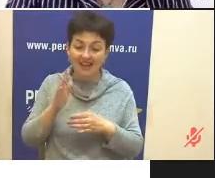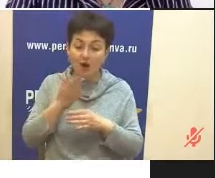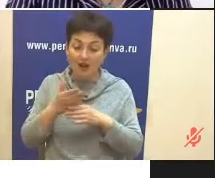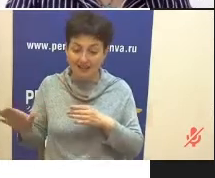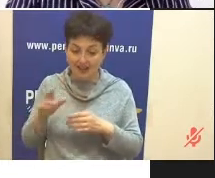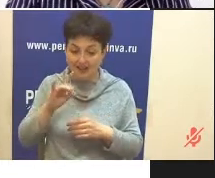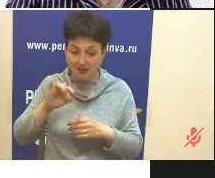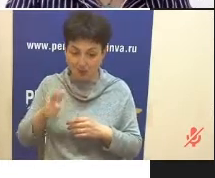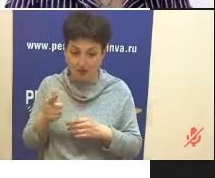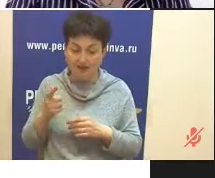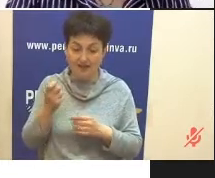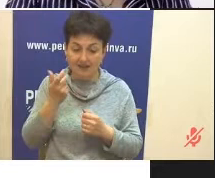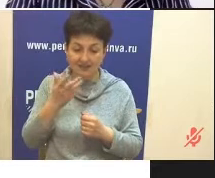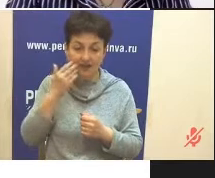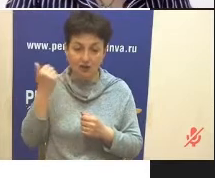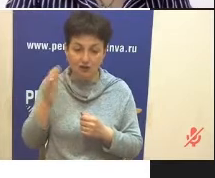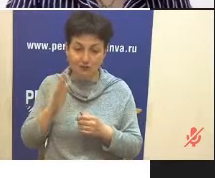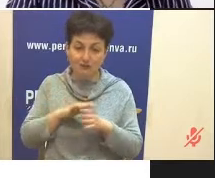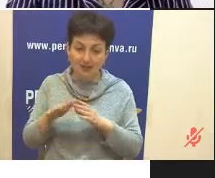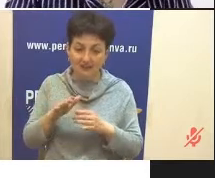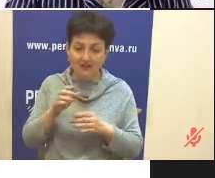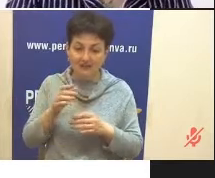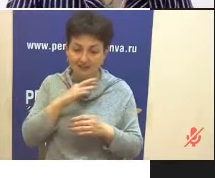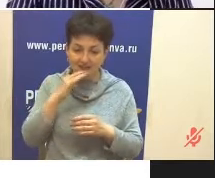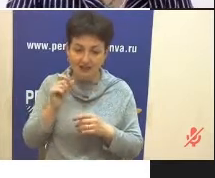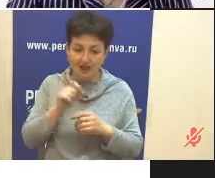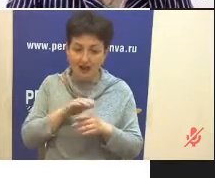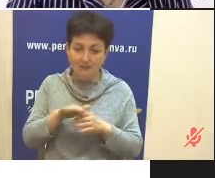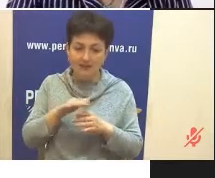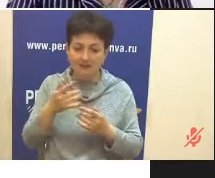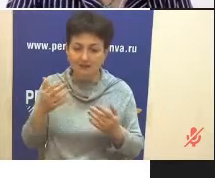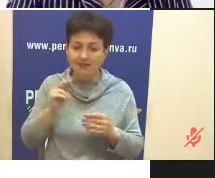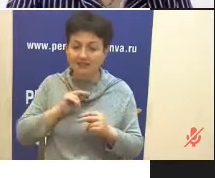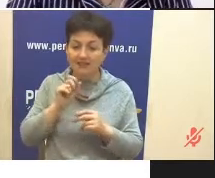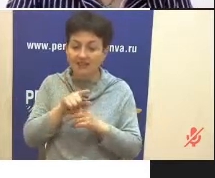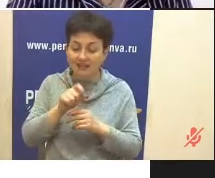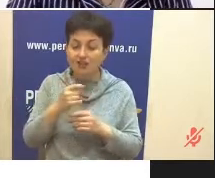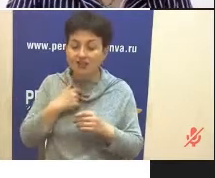роль, поэтому несколько легче справляться с обилием задач. Вот, но я заранее